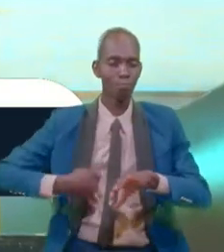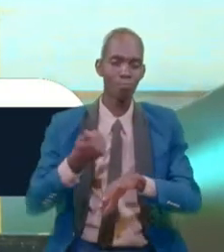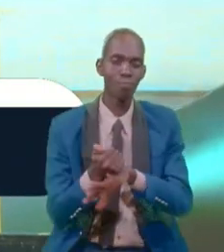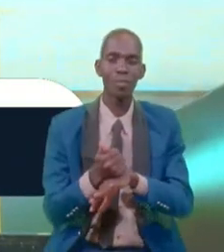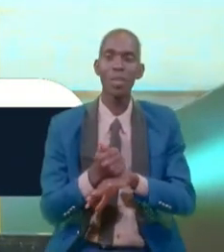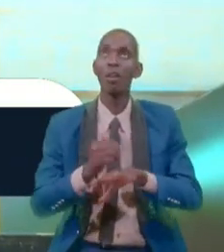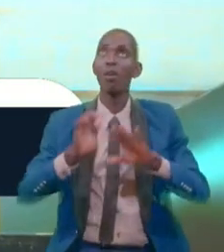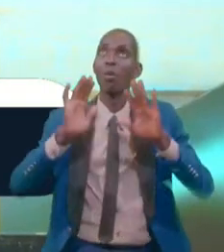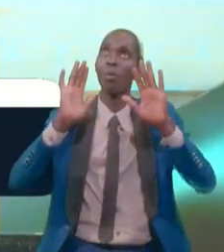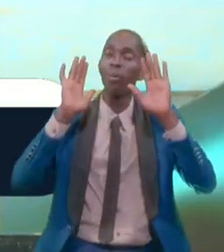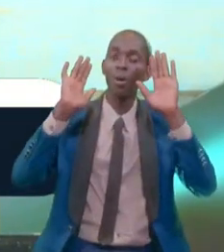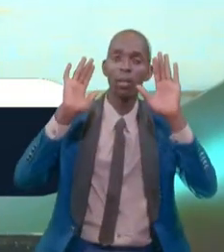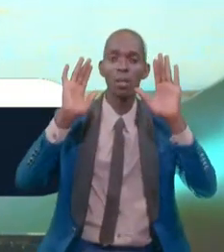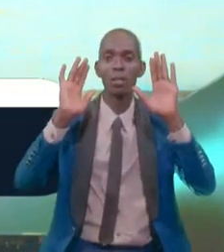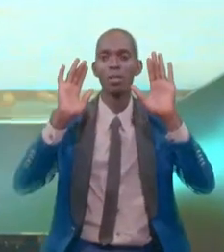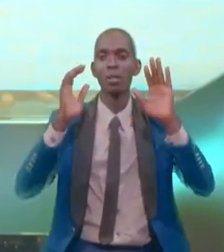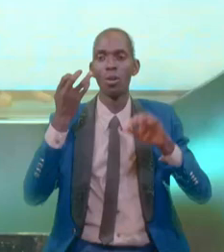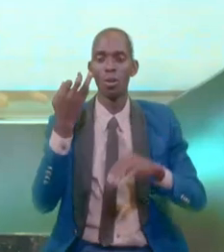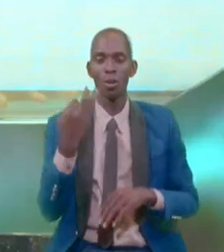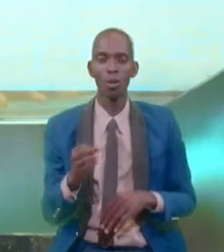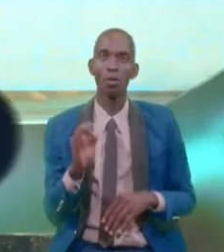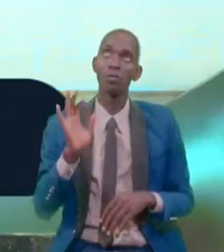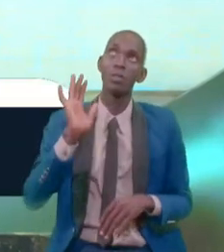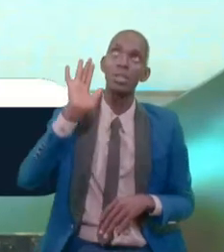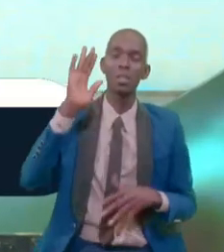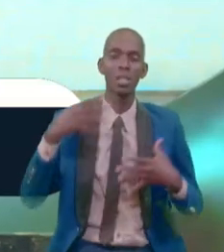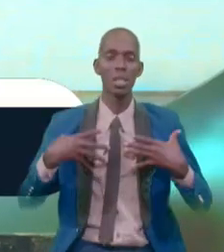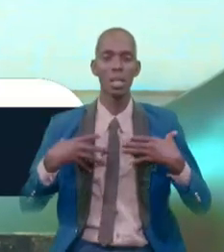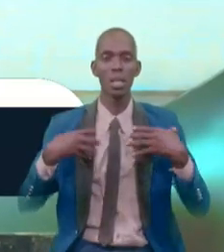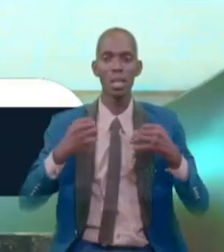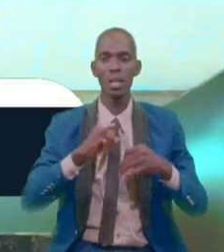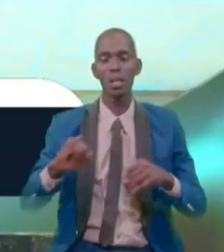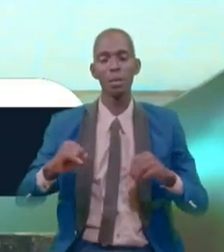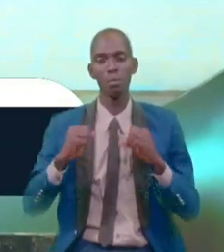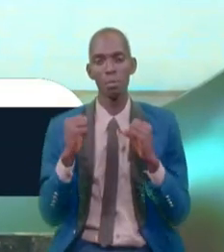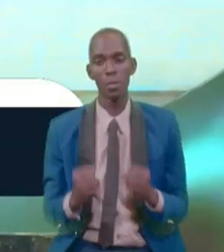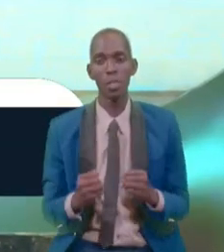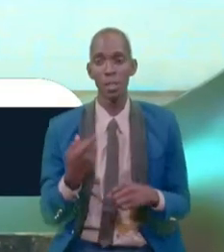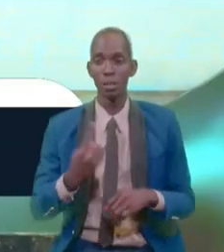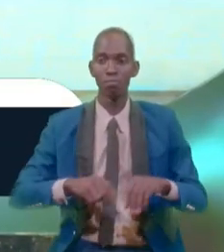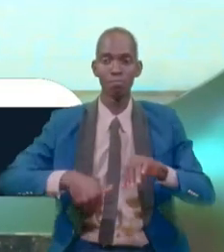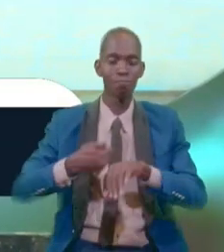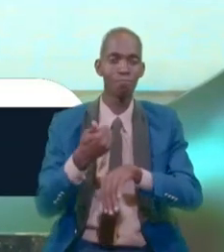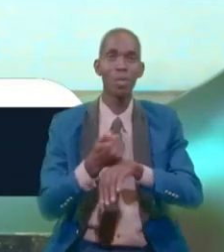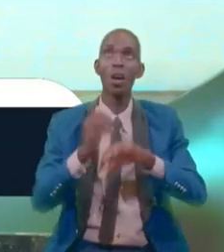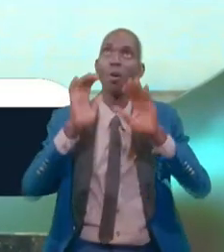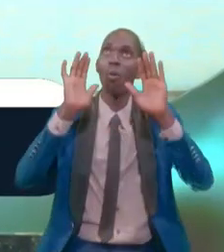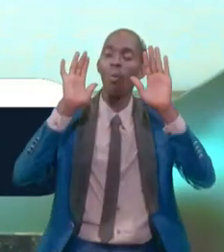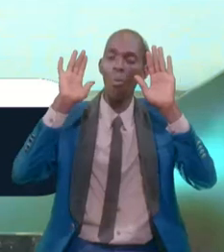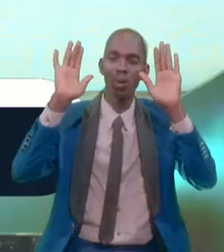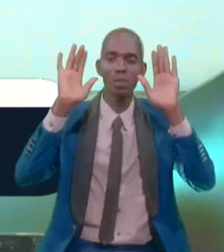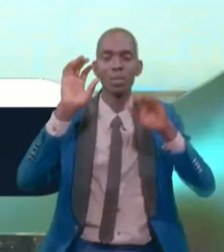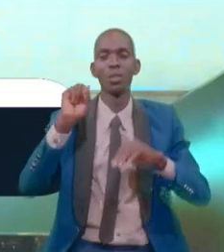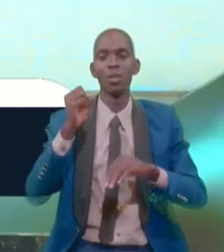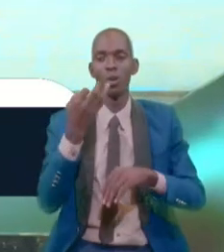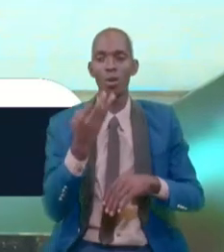Les merveilles confirmées de sa puissance de guérison. Les